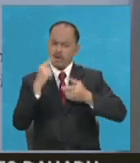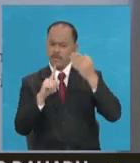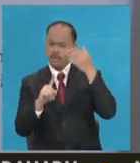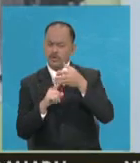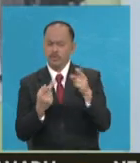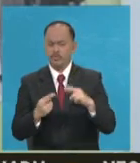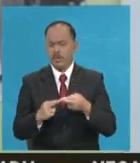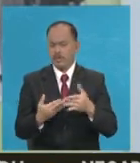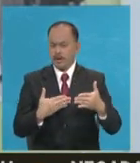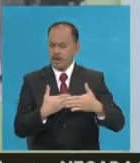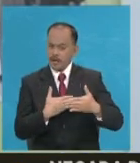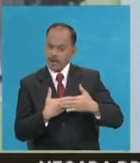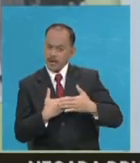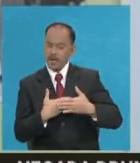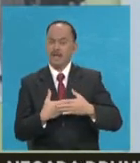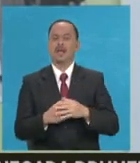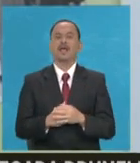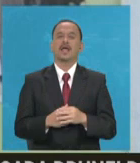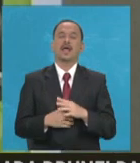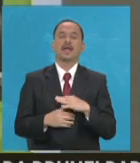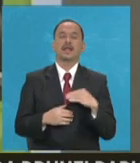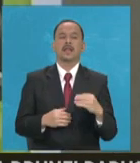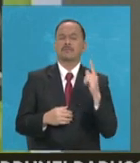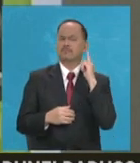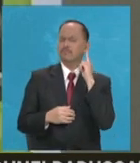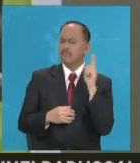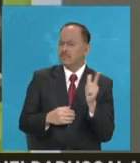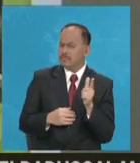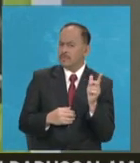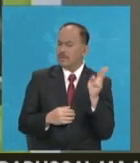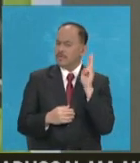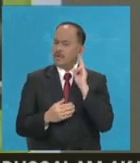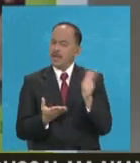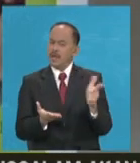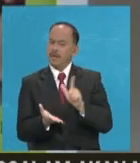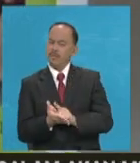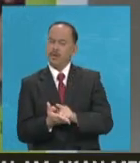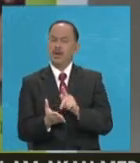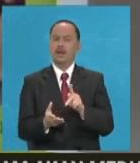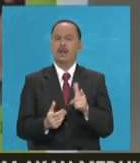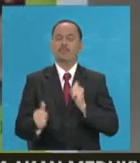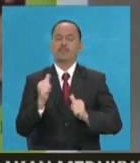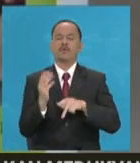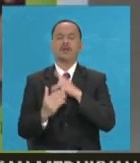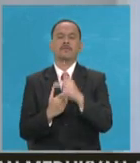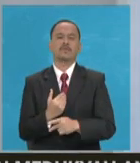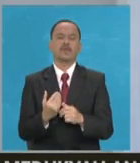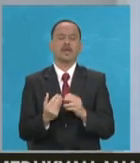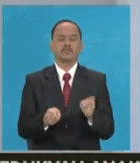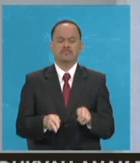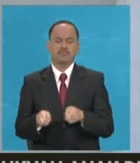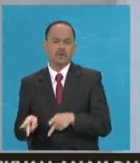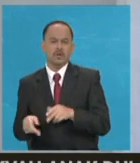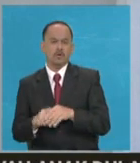mengeratkan lagi hubungan silaturahim dan mendengar laporan pelaksanaan program serta Activity yang dirancang dalam